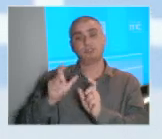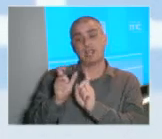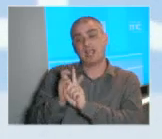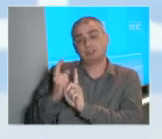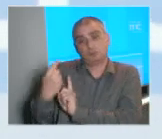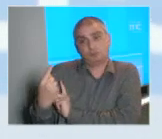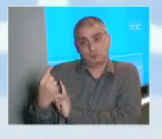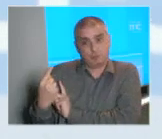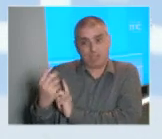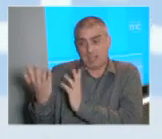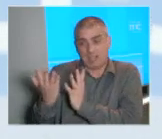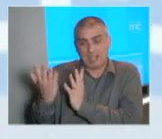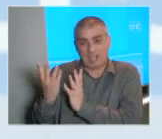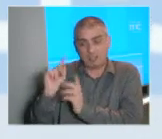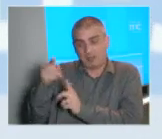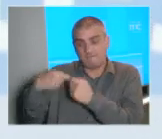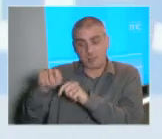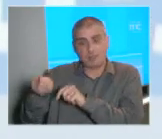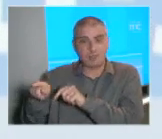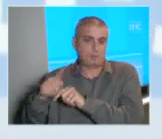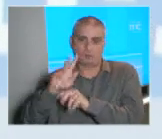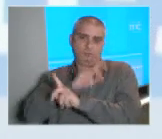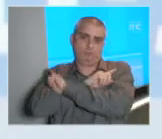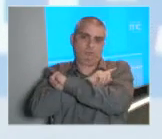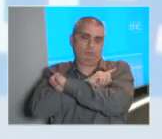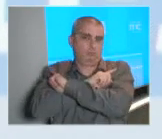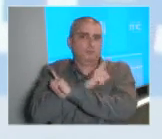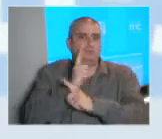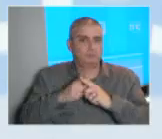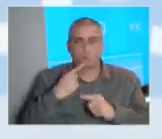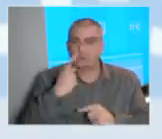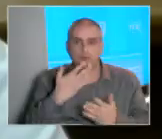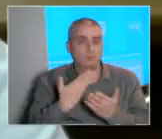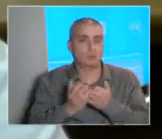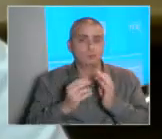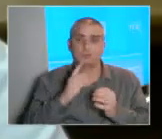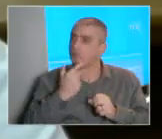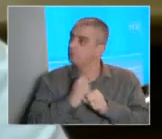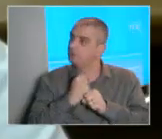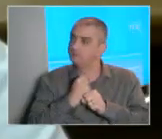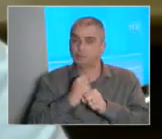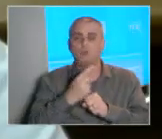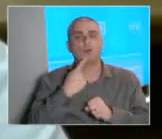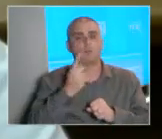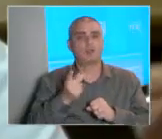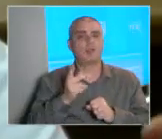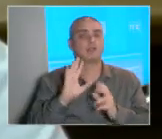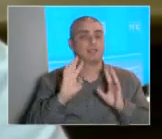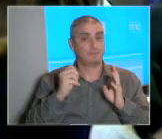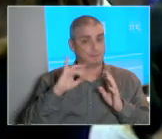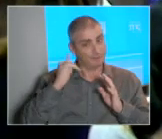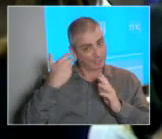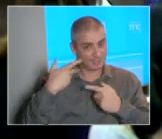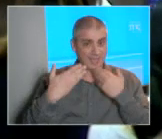החסינות עצמה, גריידה, איך, כאשר תגיע לוועדת הכנסת, הוא לא ידון. וזה בדיוק מה שאומר היועץ המשפטי לכנסת. מה הוא יעשה לכנסת. כן? הוא אומר ככה, כאמור, אם